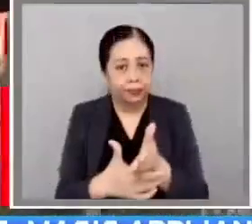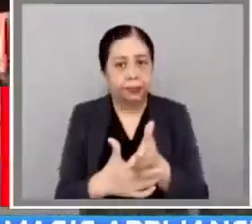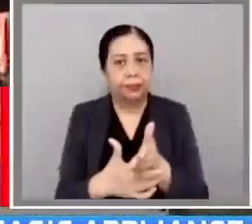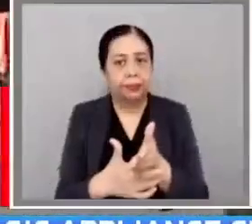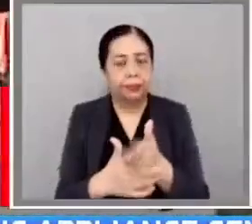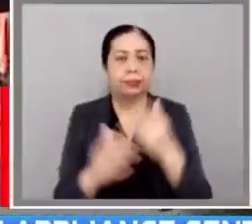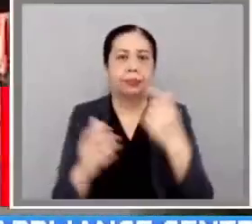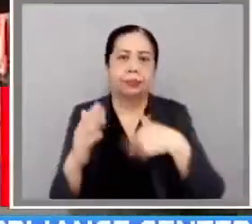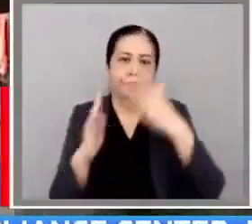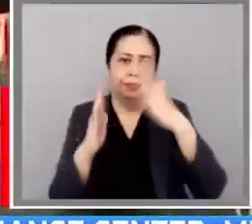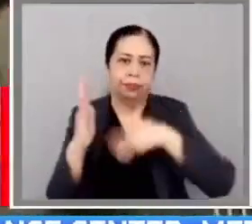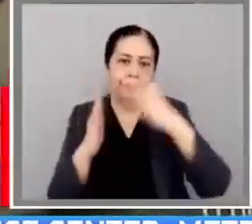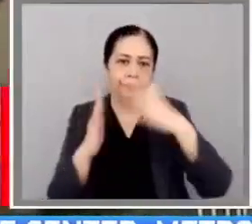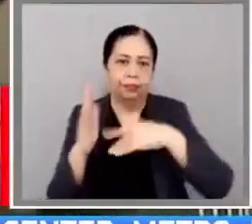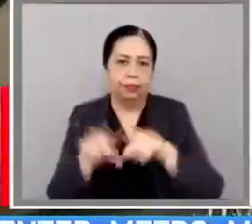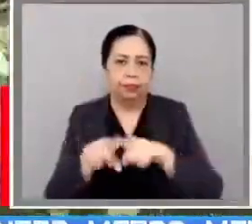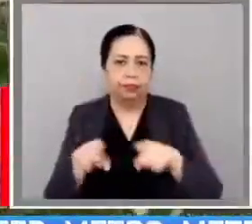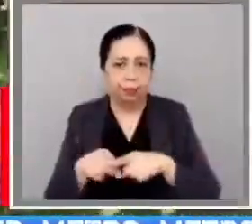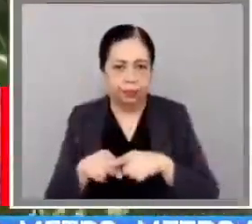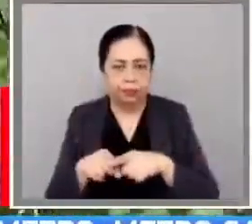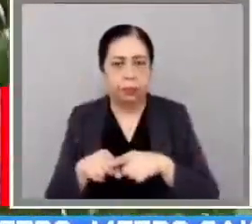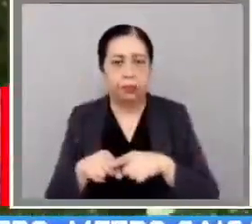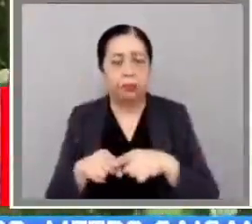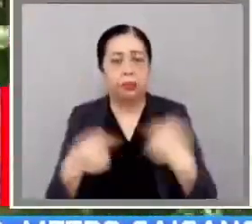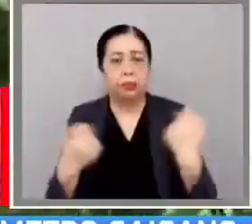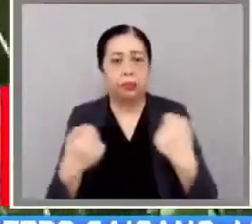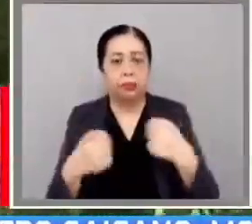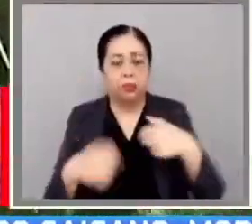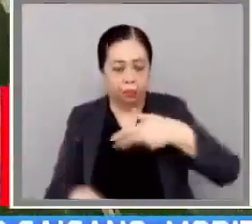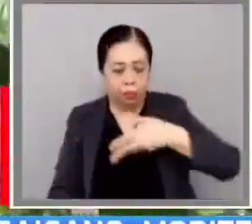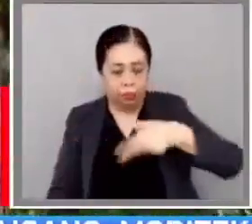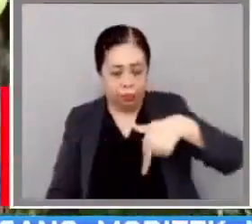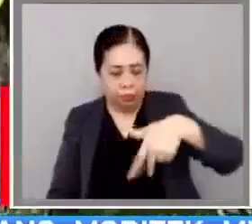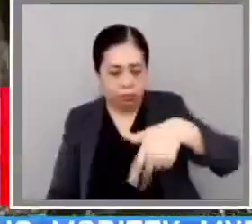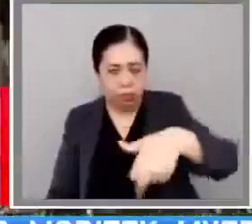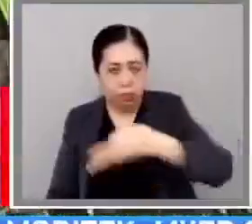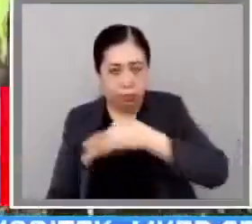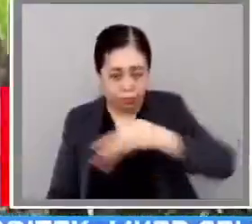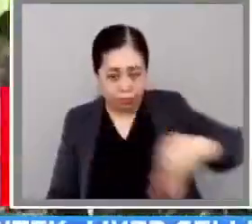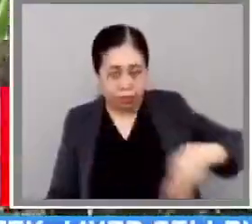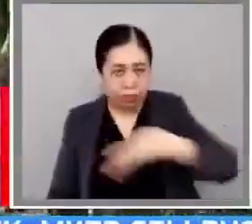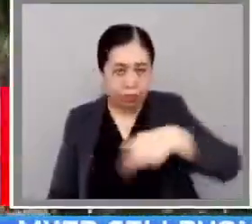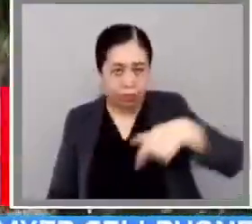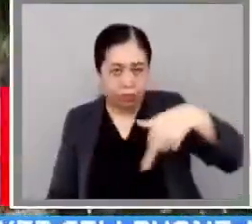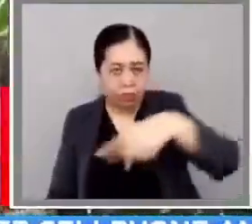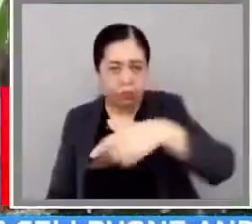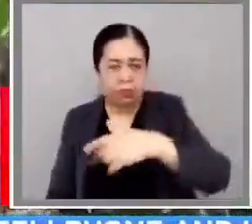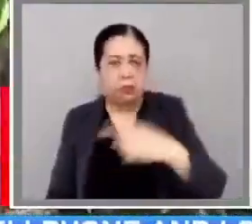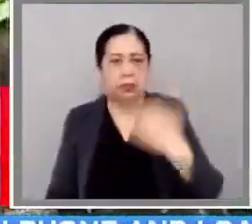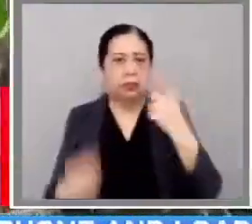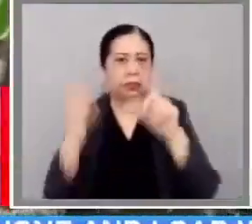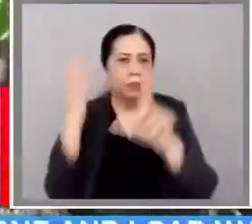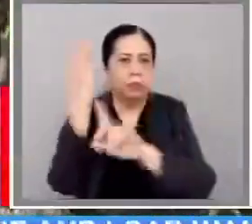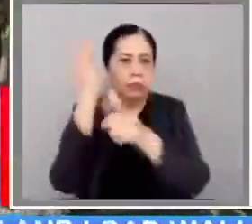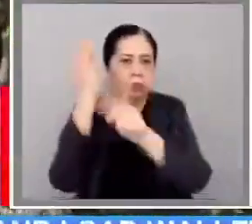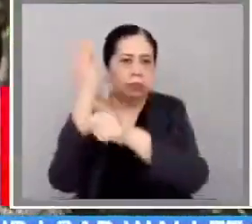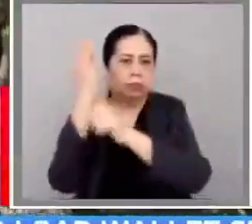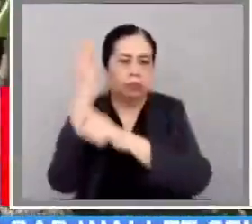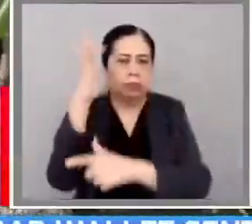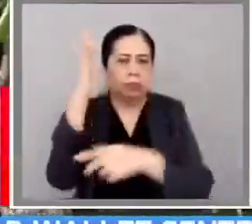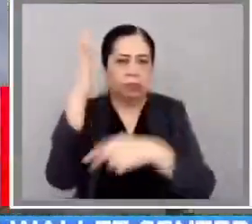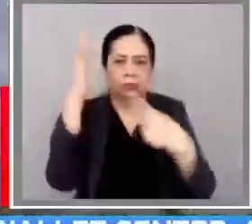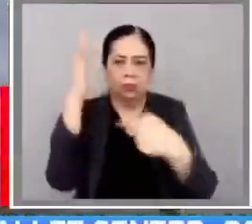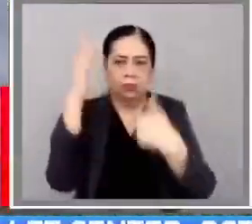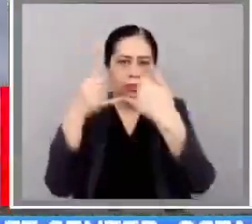Pininturahan din ng MMDA ang mga pedestrian lane na nabubura na at pinagpuputol ang mga sanga ng puno na nakadikit na sa